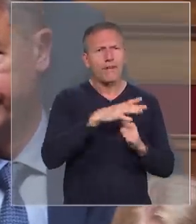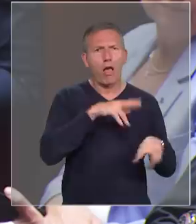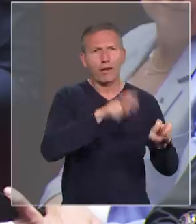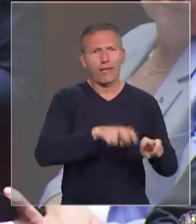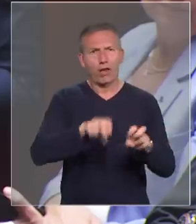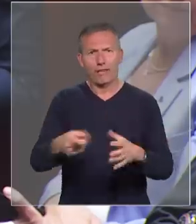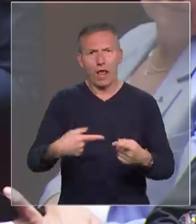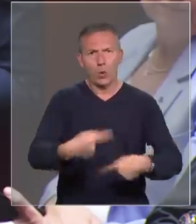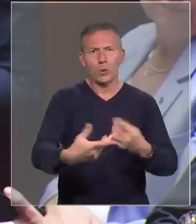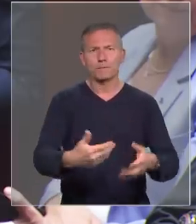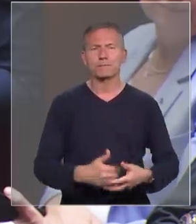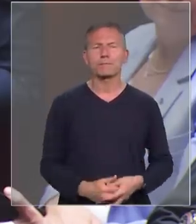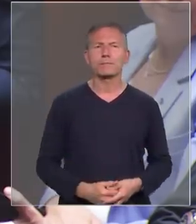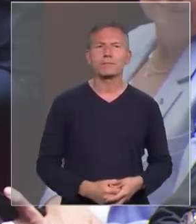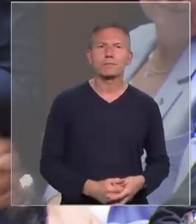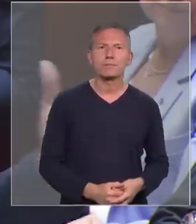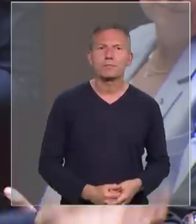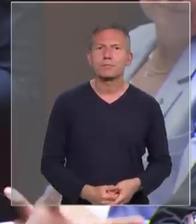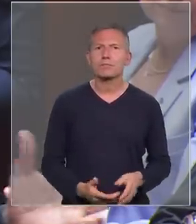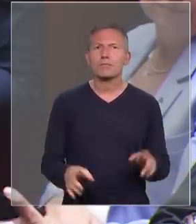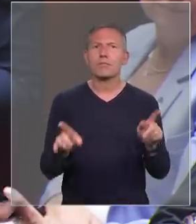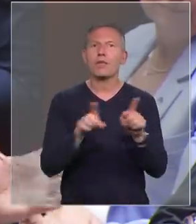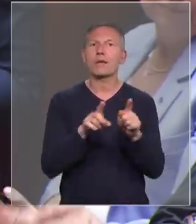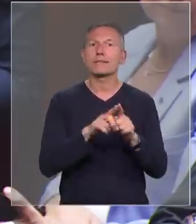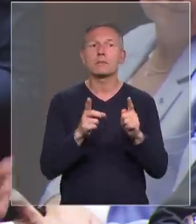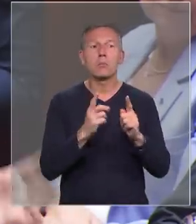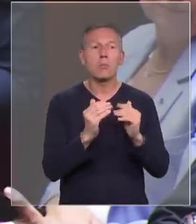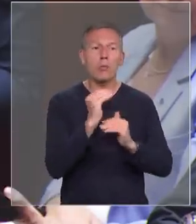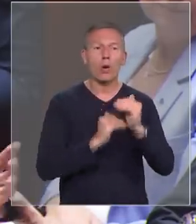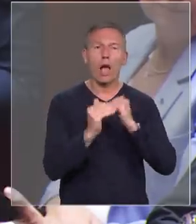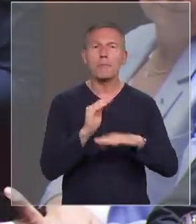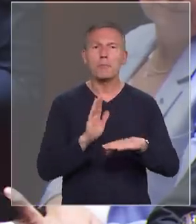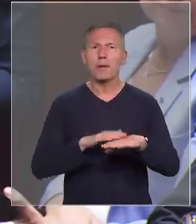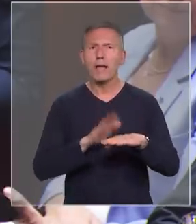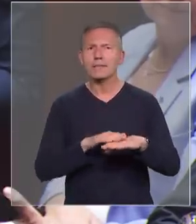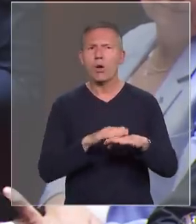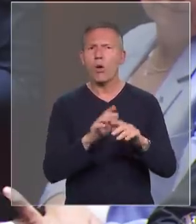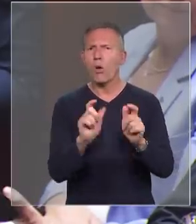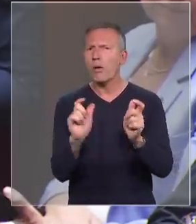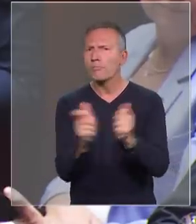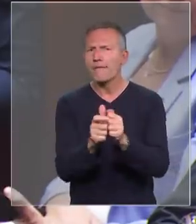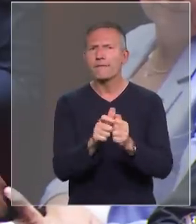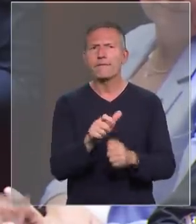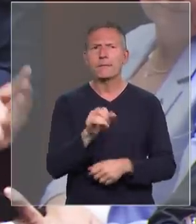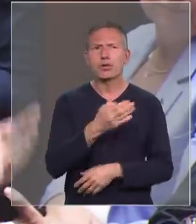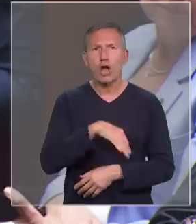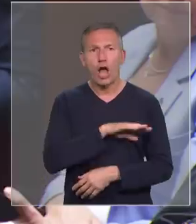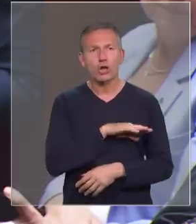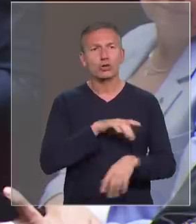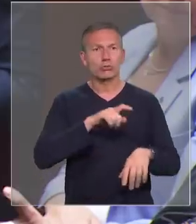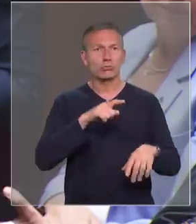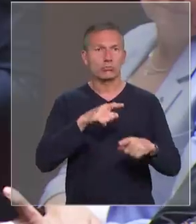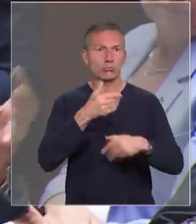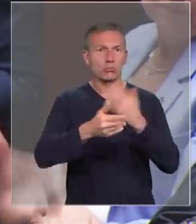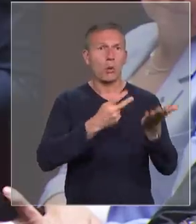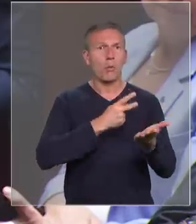sont en cours. Ensuite, par l'extension des programmes de prévention, de détection et de prise en charge, ça veut dire notamment